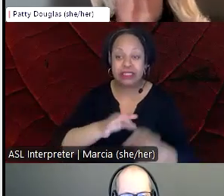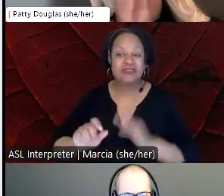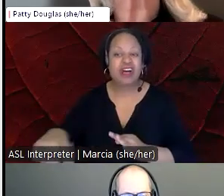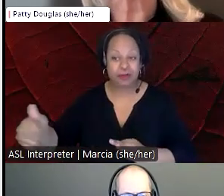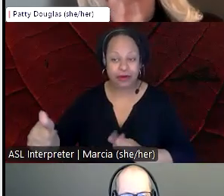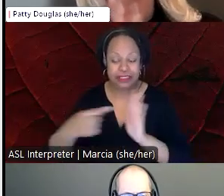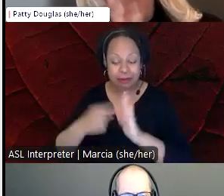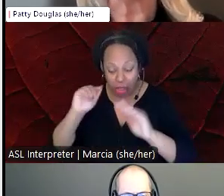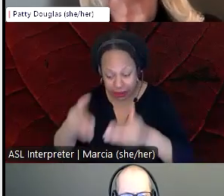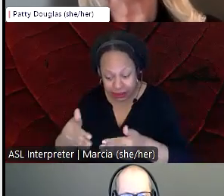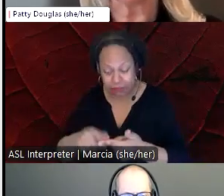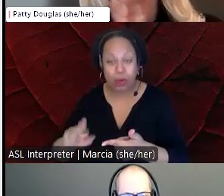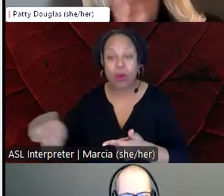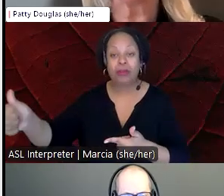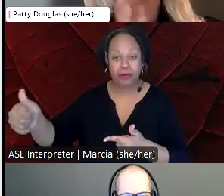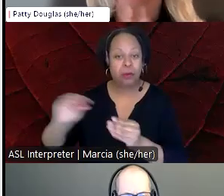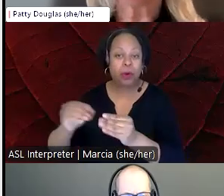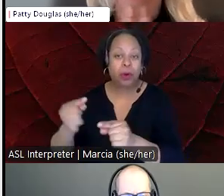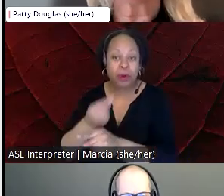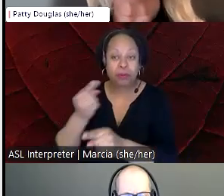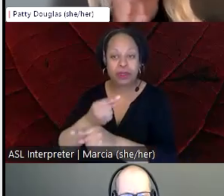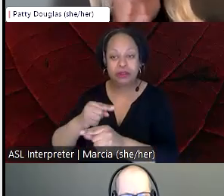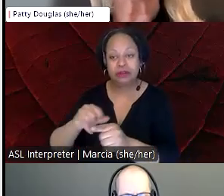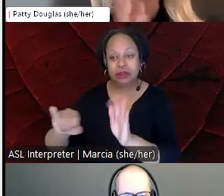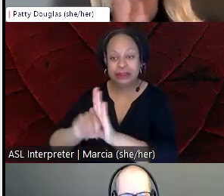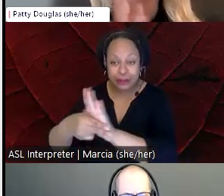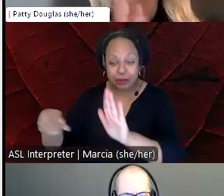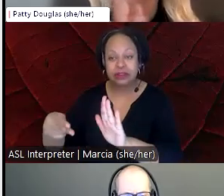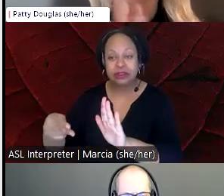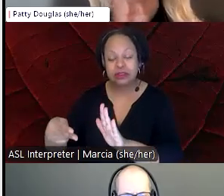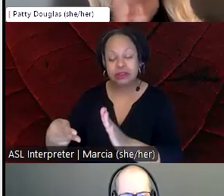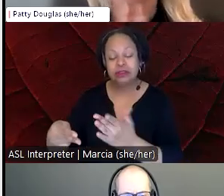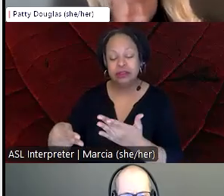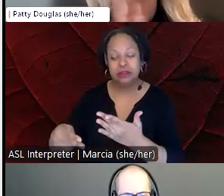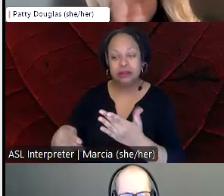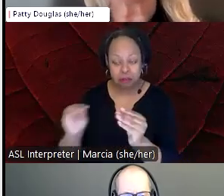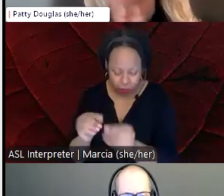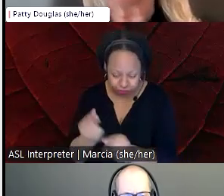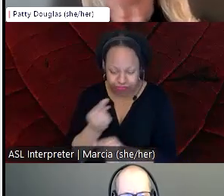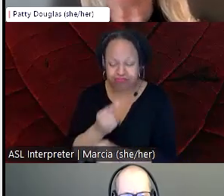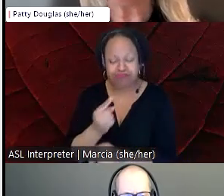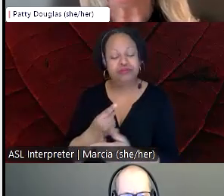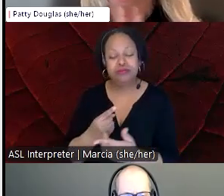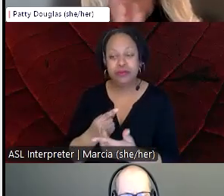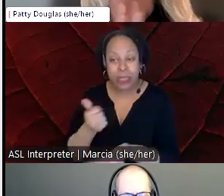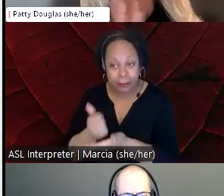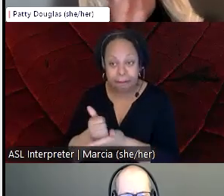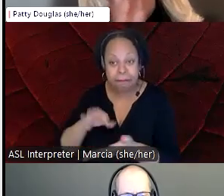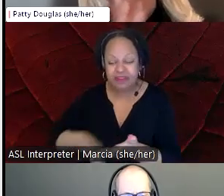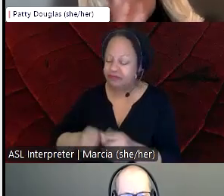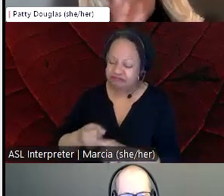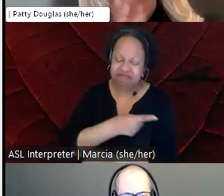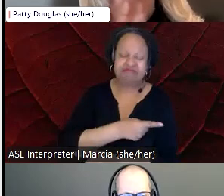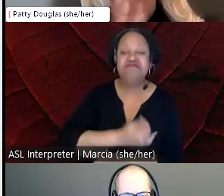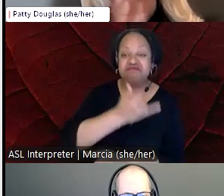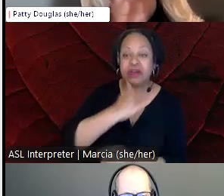d'un autre trouble plutôt que d'autisme ou de neurodivergence qui serait plus approprié et plus exact et plus